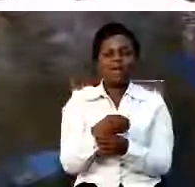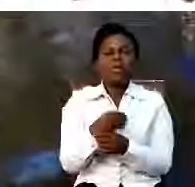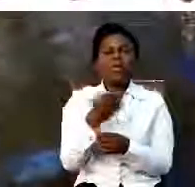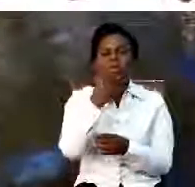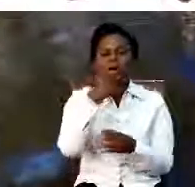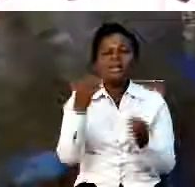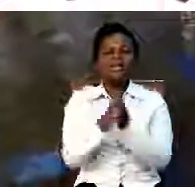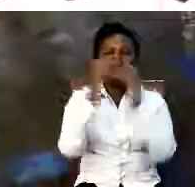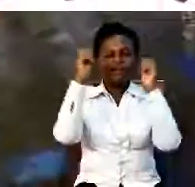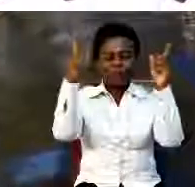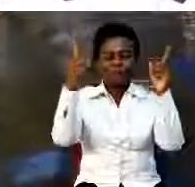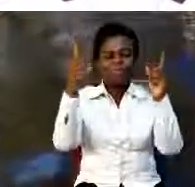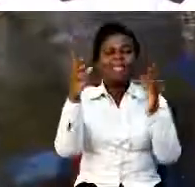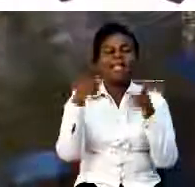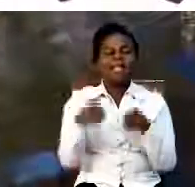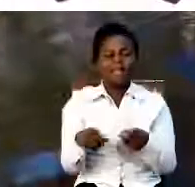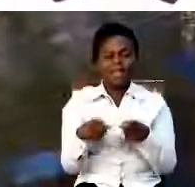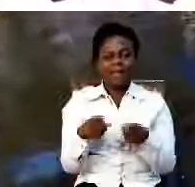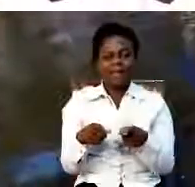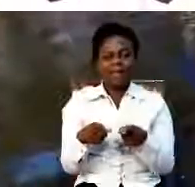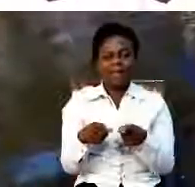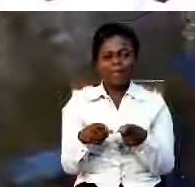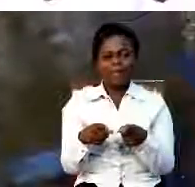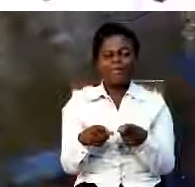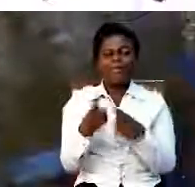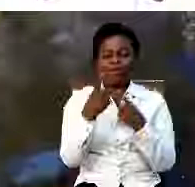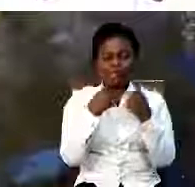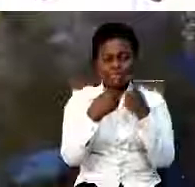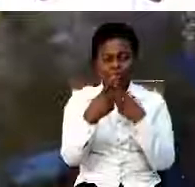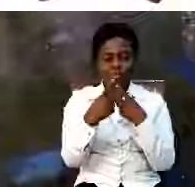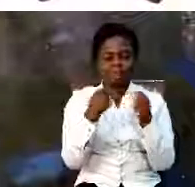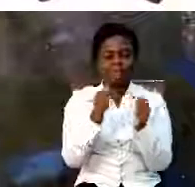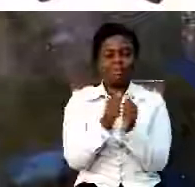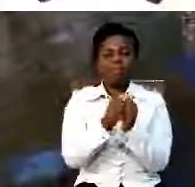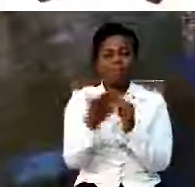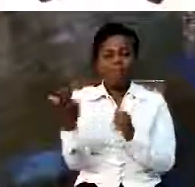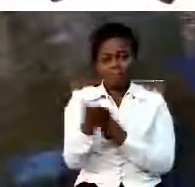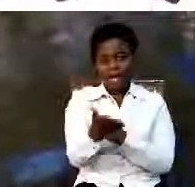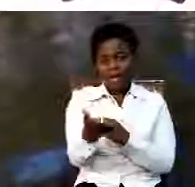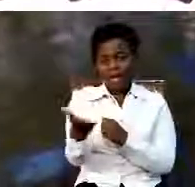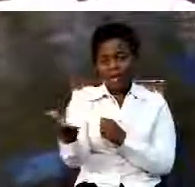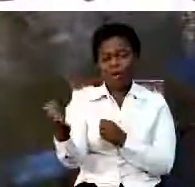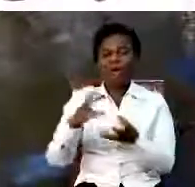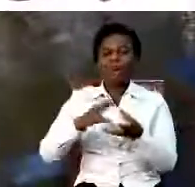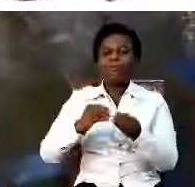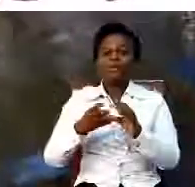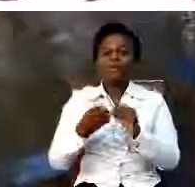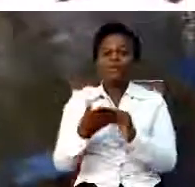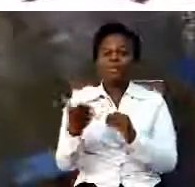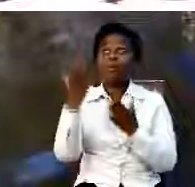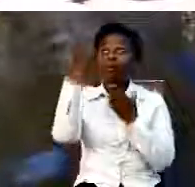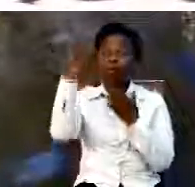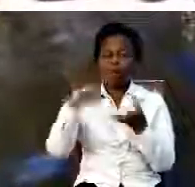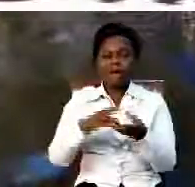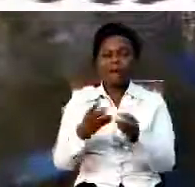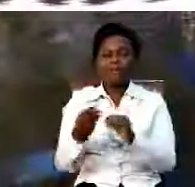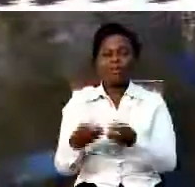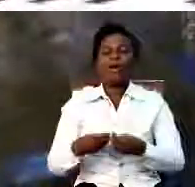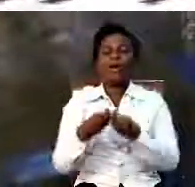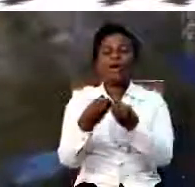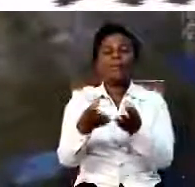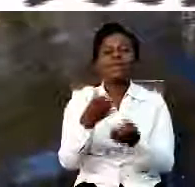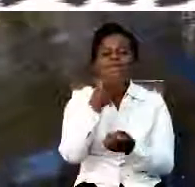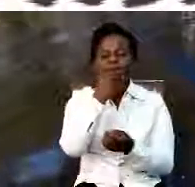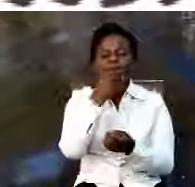sana. Leo ngoja tuzungumze mambo ambayo hawa viumbe ambao Mungu alituumbia